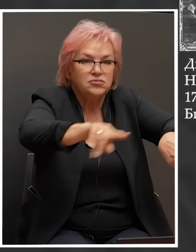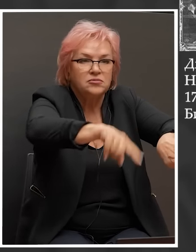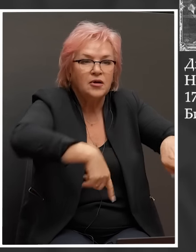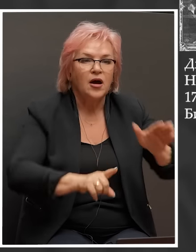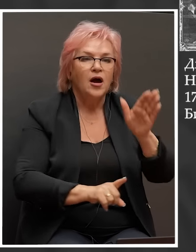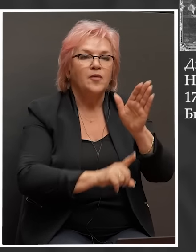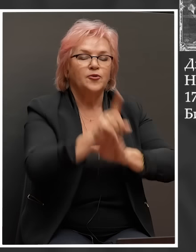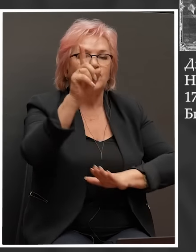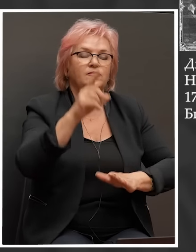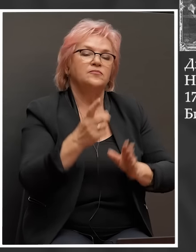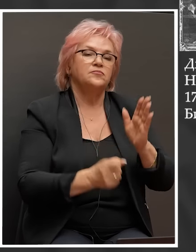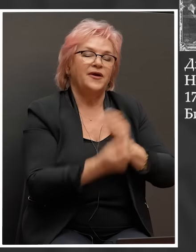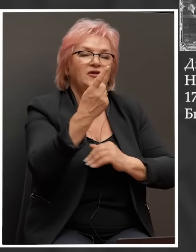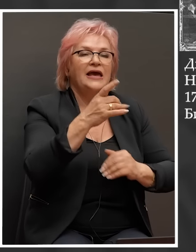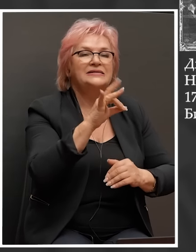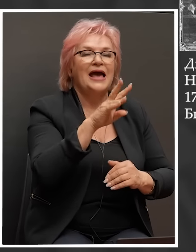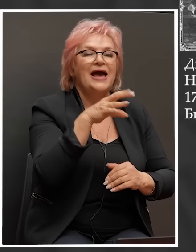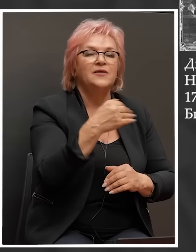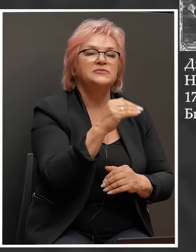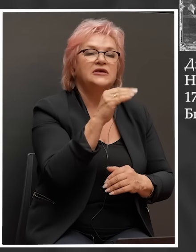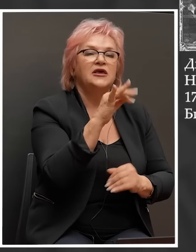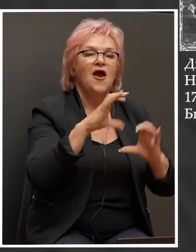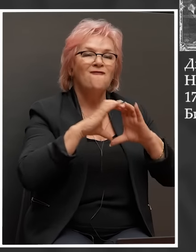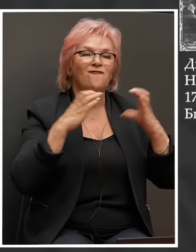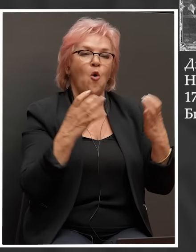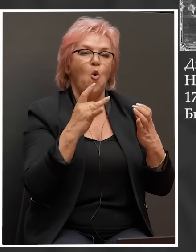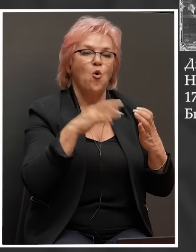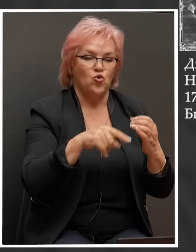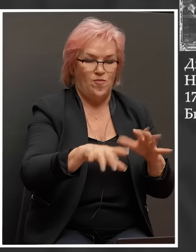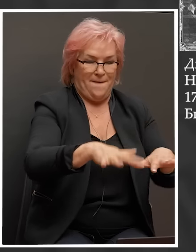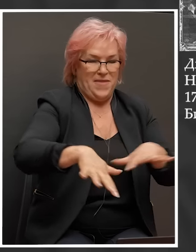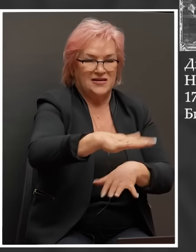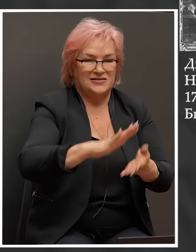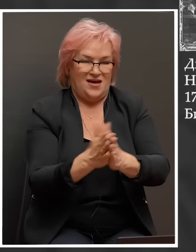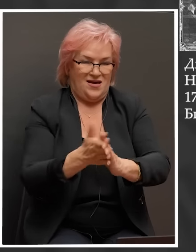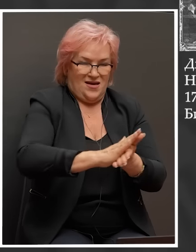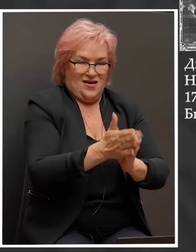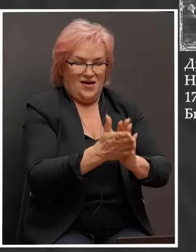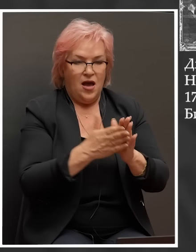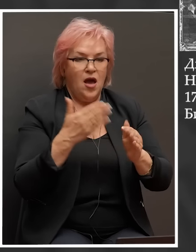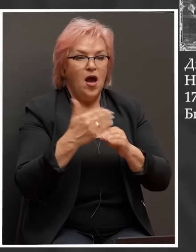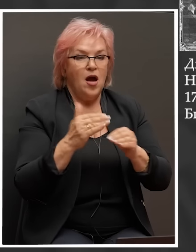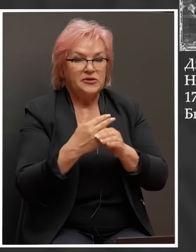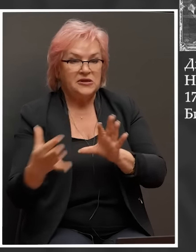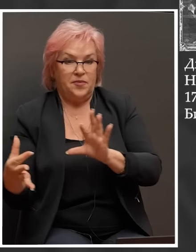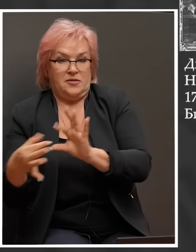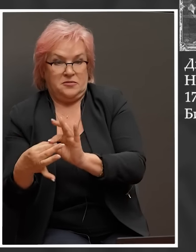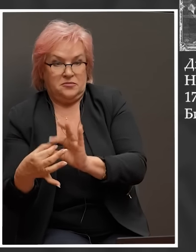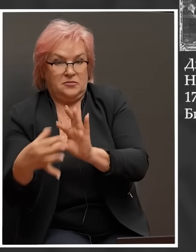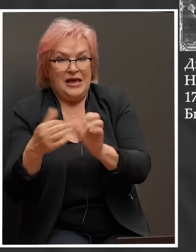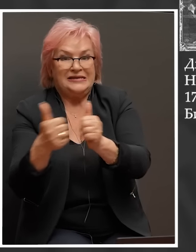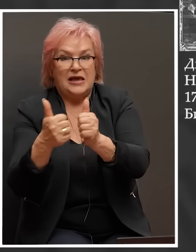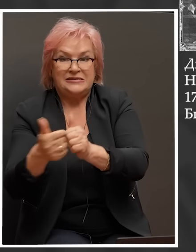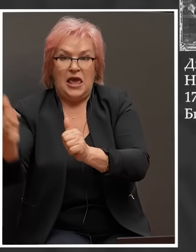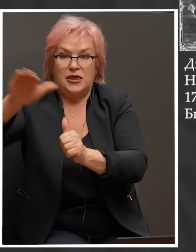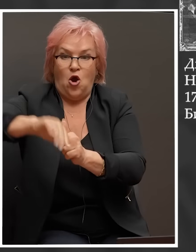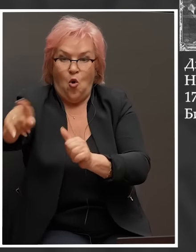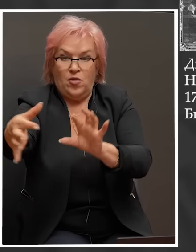появляется Римский форум, где земля, на которой они, собственно говоря, договариваются. Постепенно к ним начинают присоединяться жители соседних